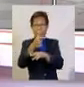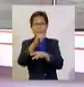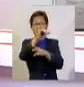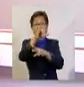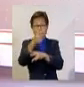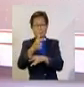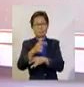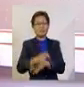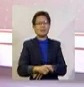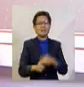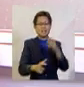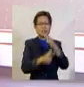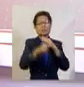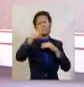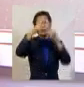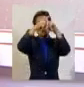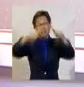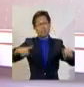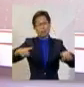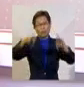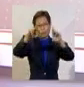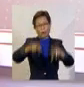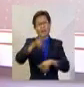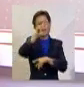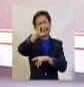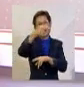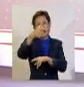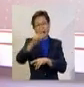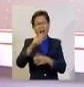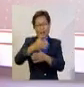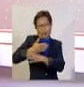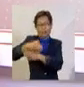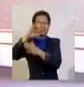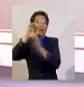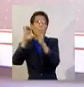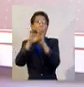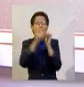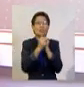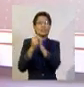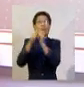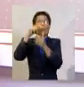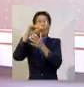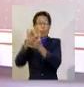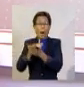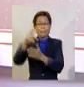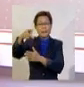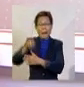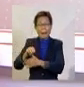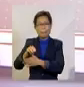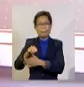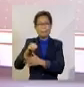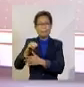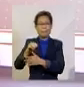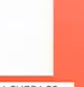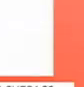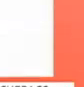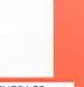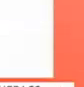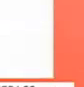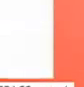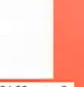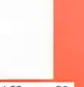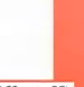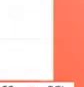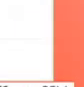mereka. Timbalan Speaker Dewan Rakyat Ngah Kor Ming berkongsi foto beliau bersama isteri Perdana Menteri Tun Dr. Siti Hasmah Mohd Ali di